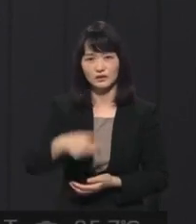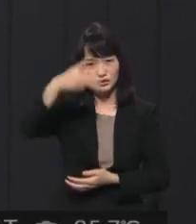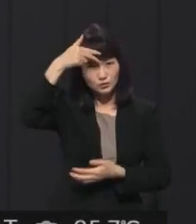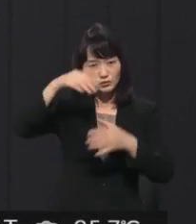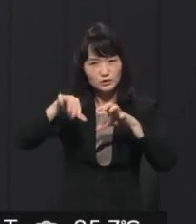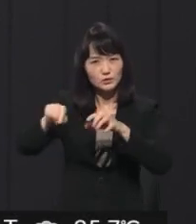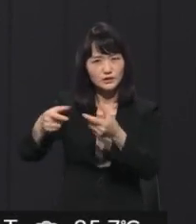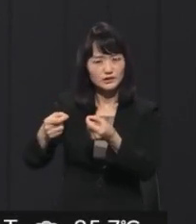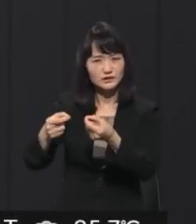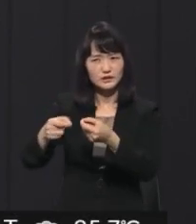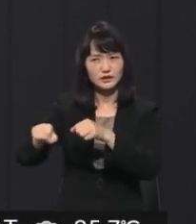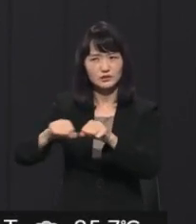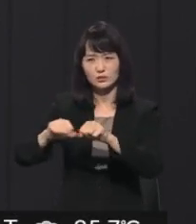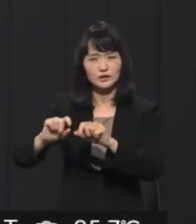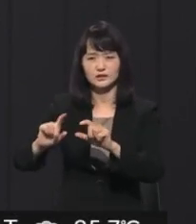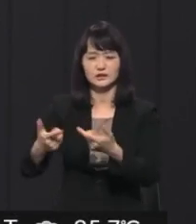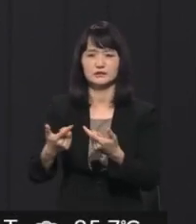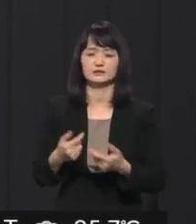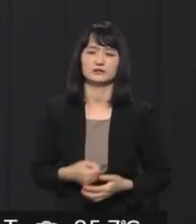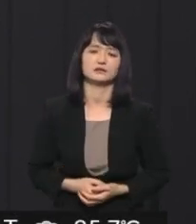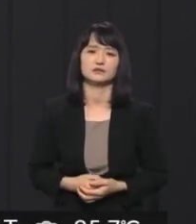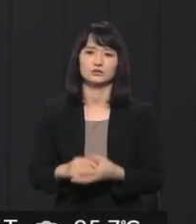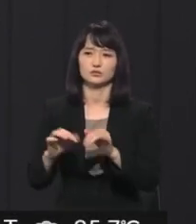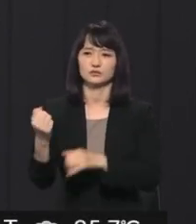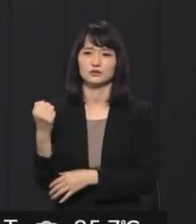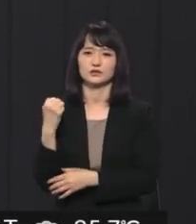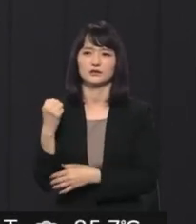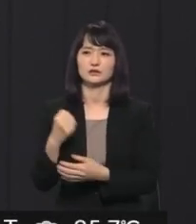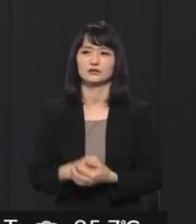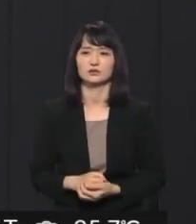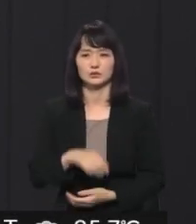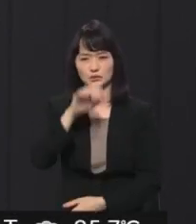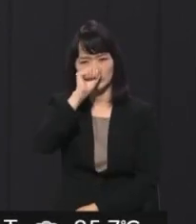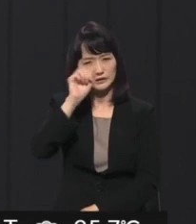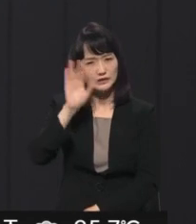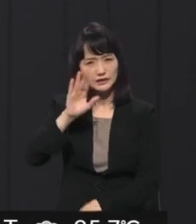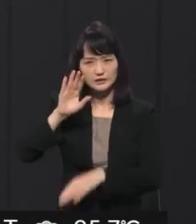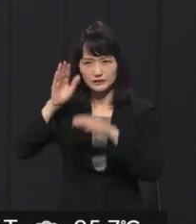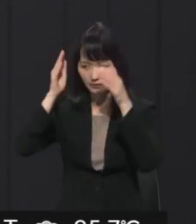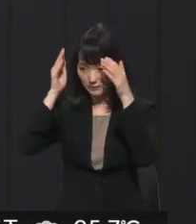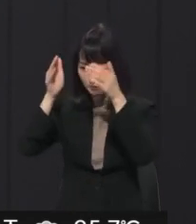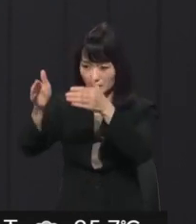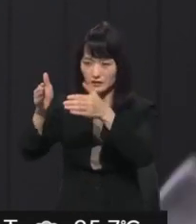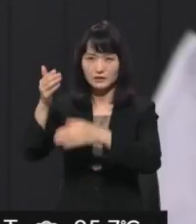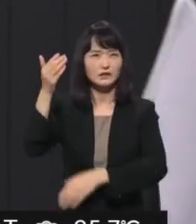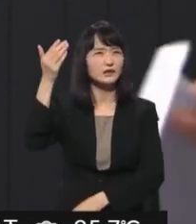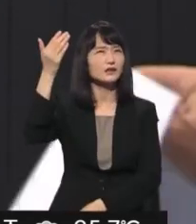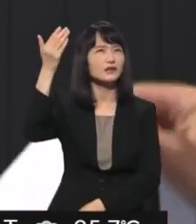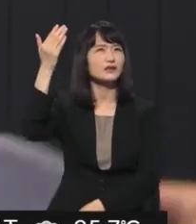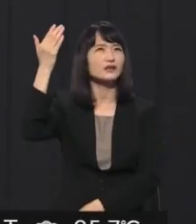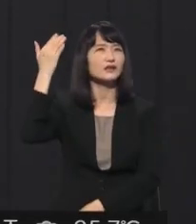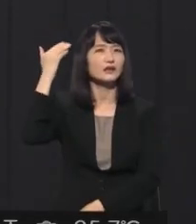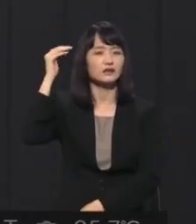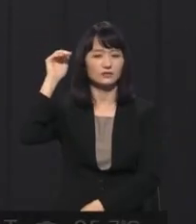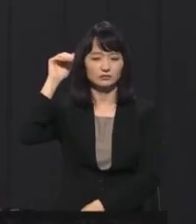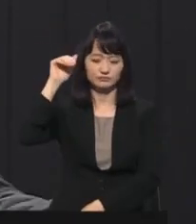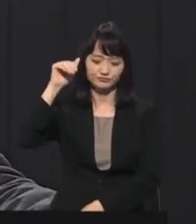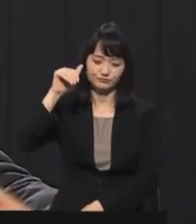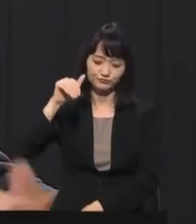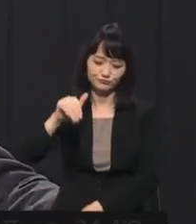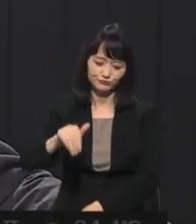봐요 뭐 도끼 상소 하고 그랬지 않습니까 저희 당이 굉장히 안 좋은 방향의 과거 지향적으로 가고 있다 뭐 이런 것을